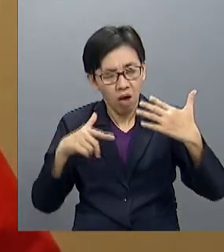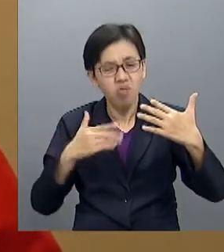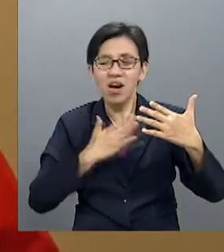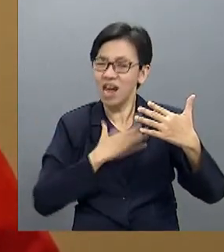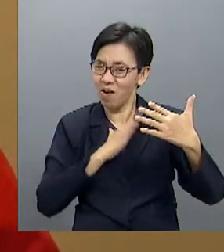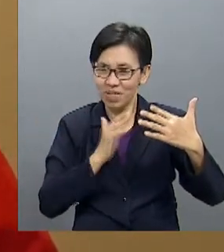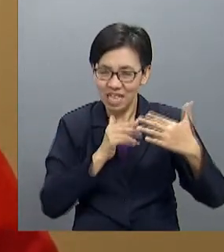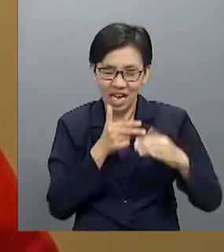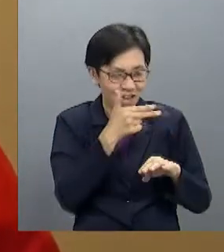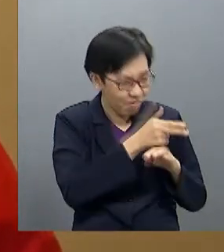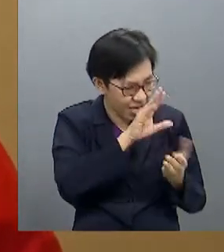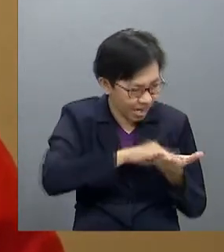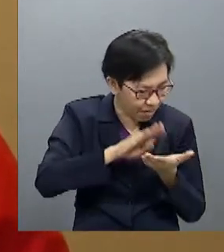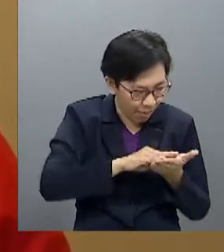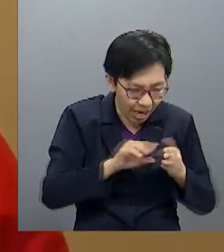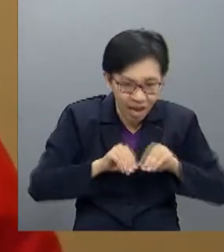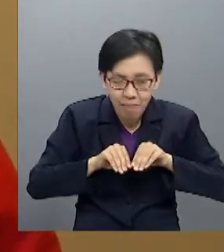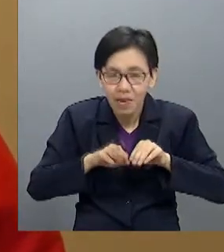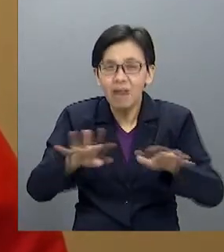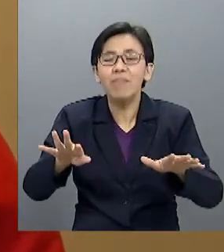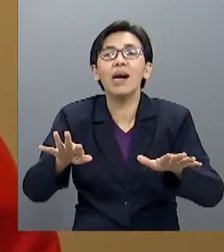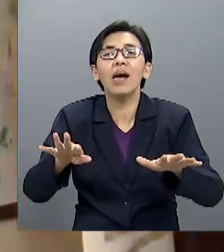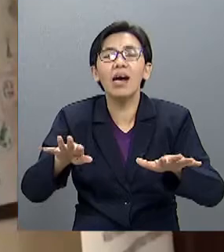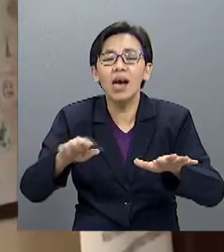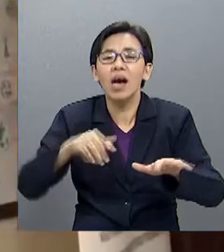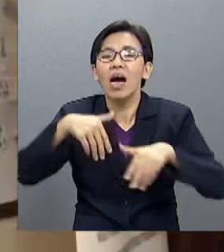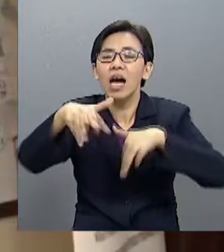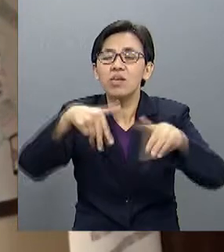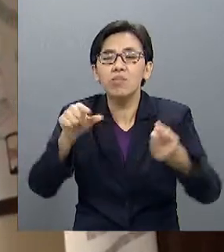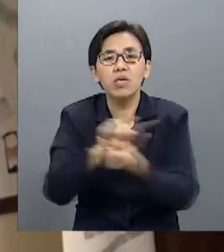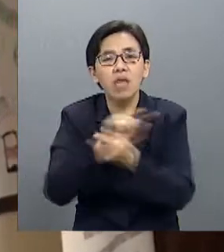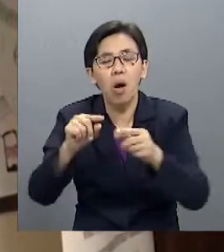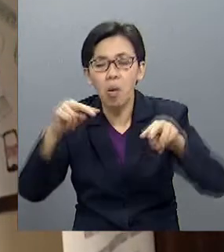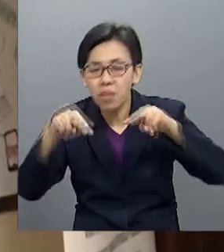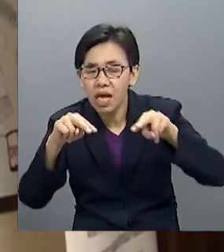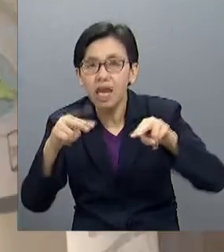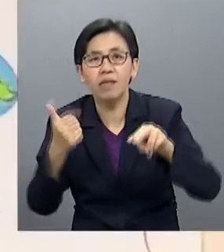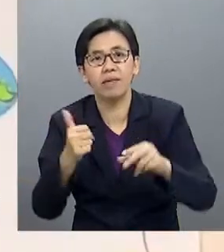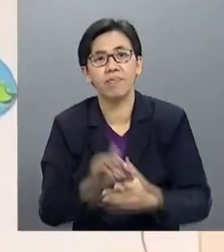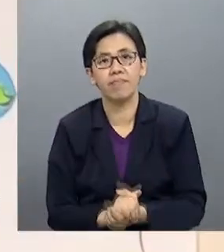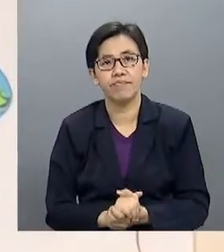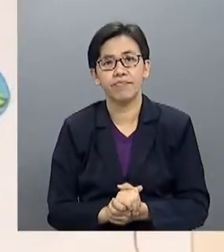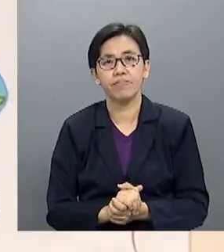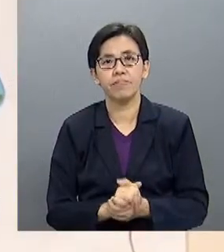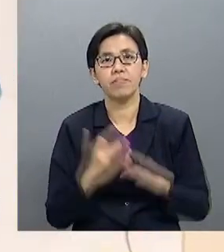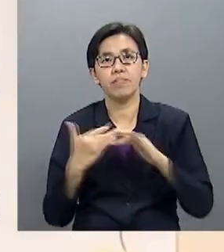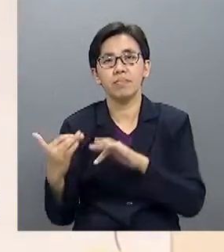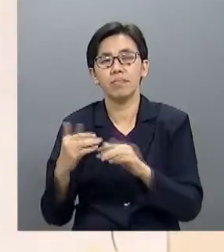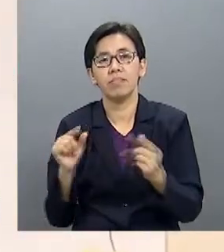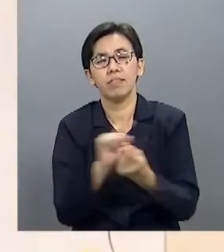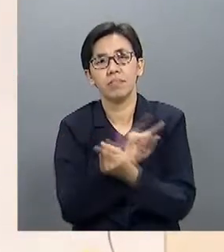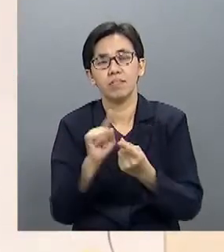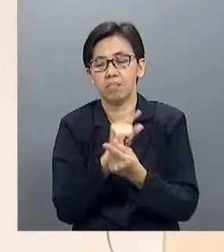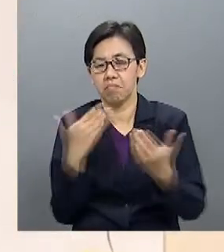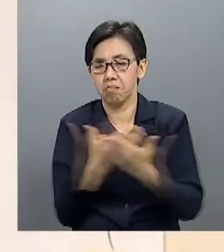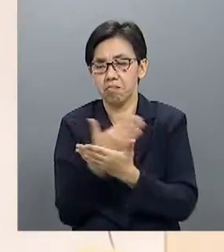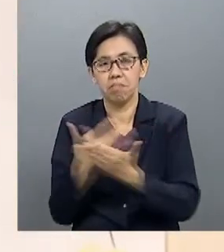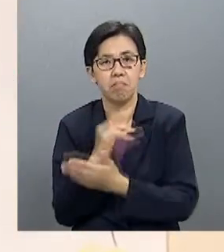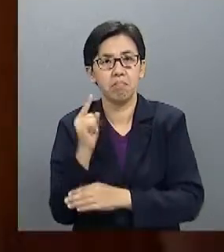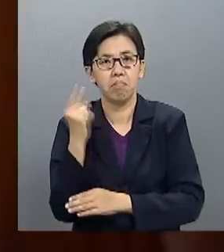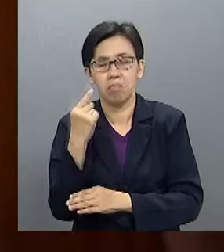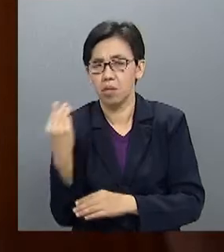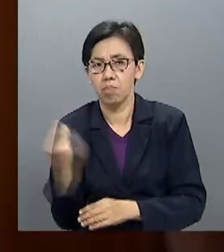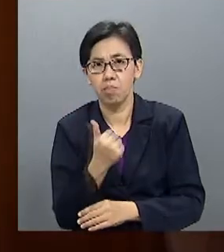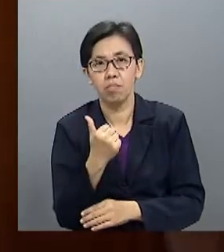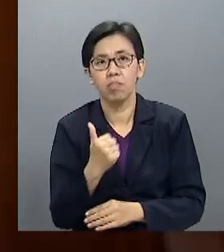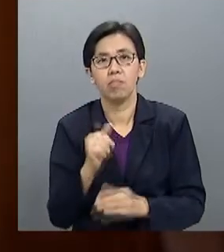สิ่งดีๆที่ห้องสร้างเขาทำเนี่ยคือกับสังคมตั้งนอกได้หารเพื่อการสื่อสารในยุคสมัยนี่เปลี่ยนไปอย่างรวดเร็วข้อมูลข่าว